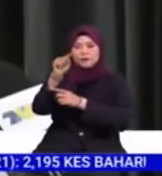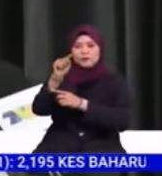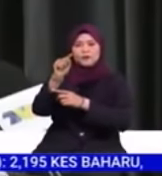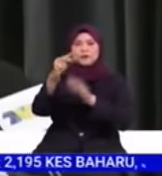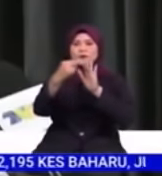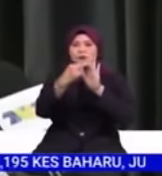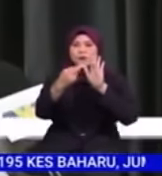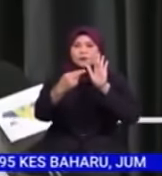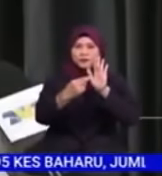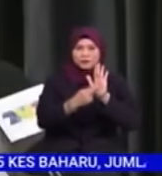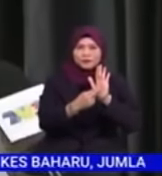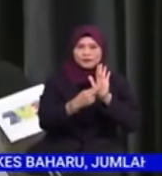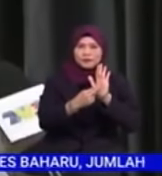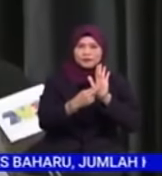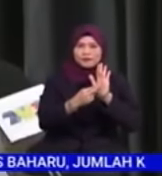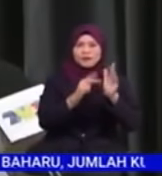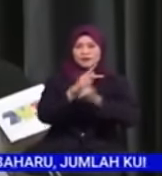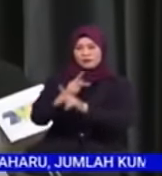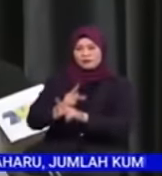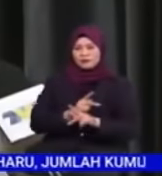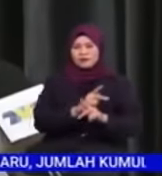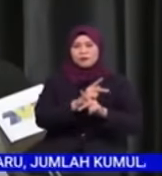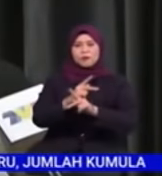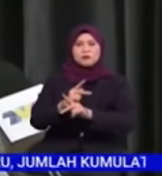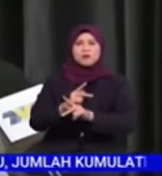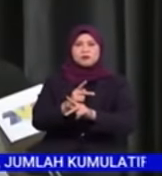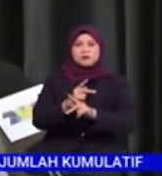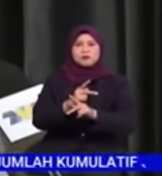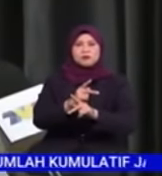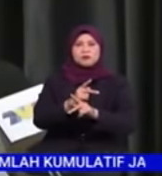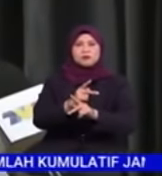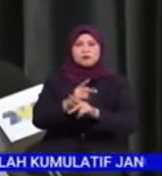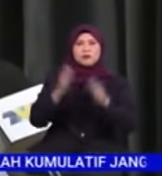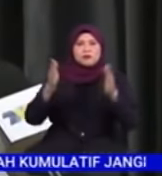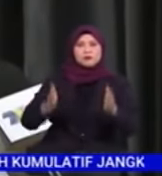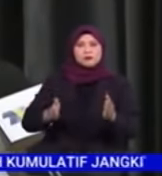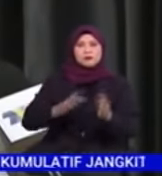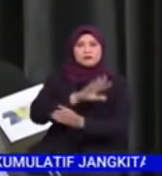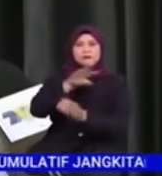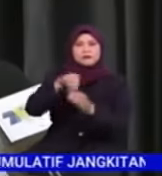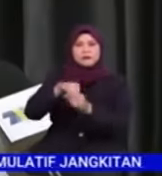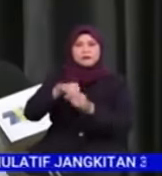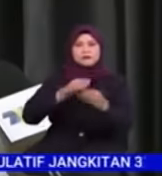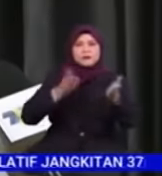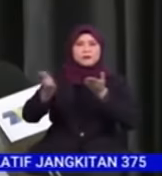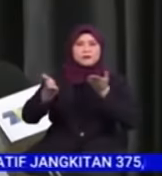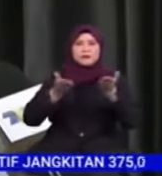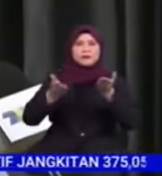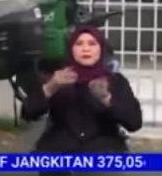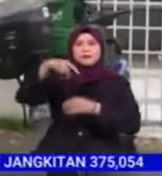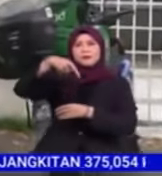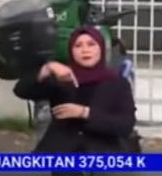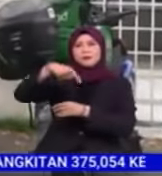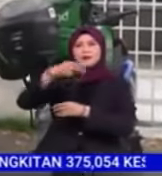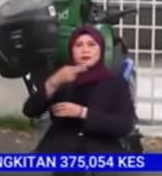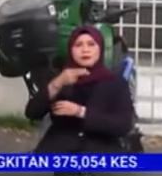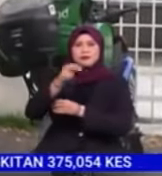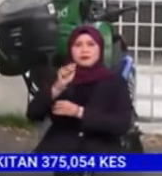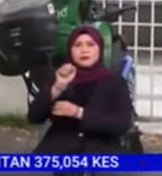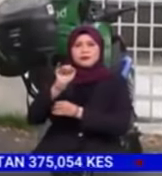beraturan untuk mengawasi lihat bilangin dia itu mereka terlibat dalam primatan tiga